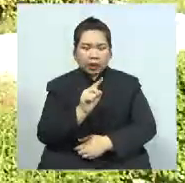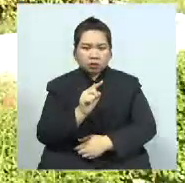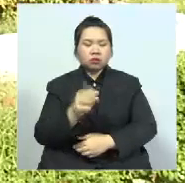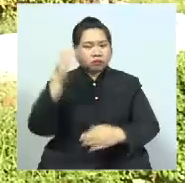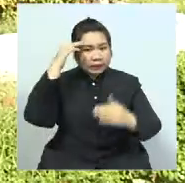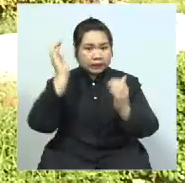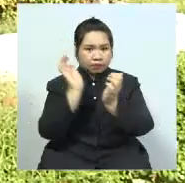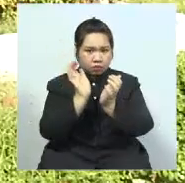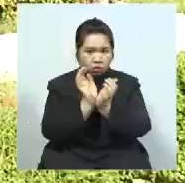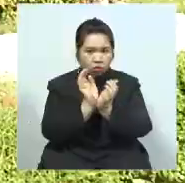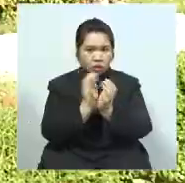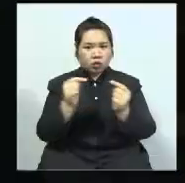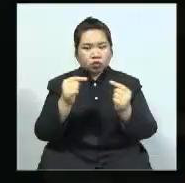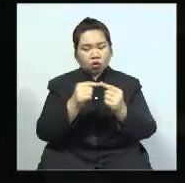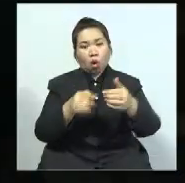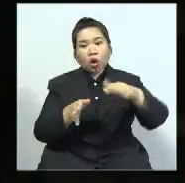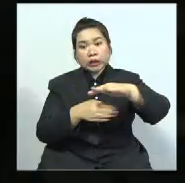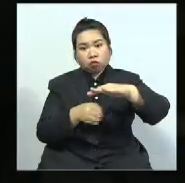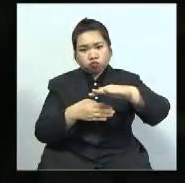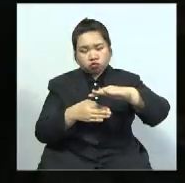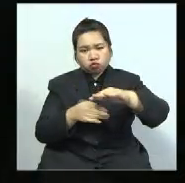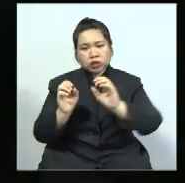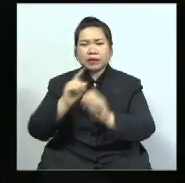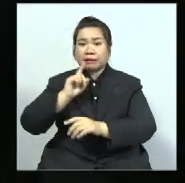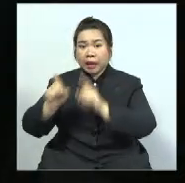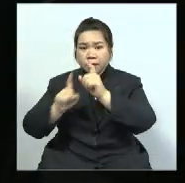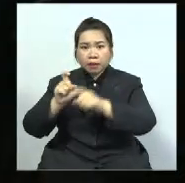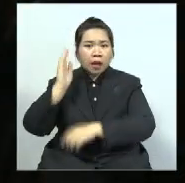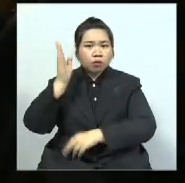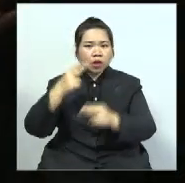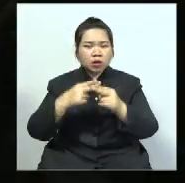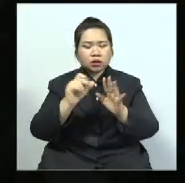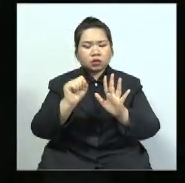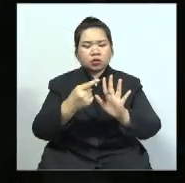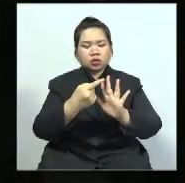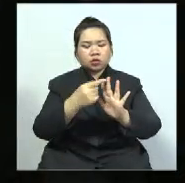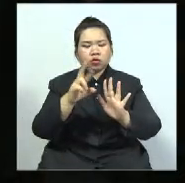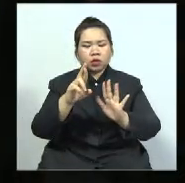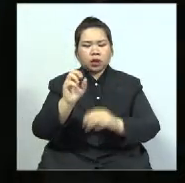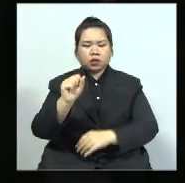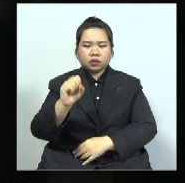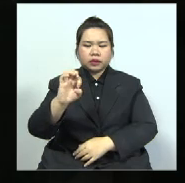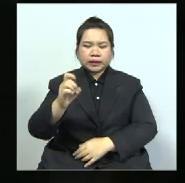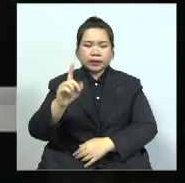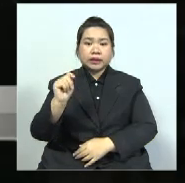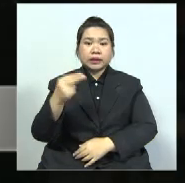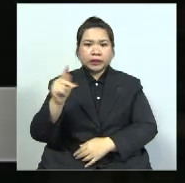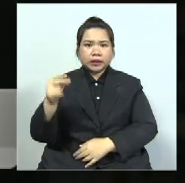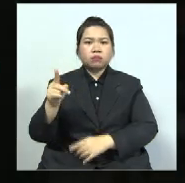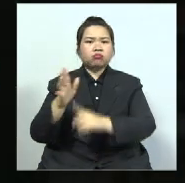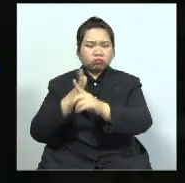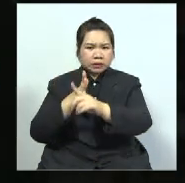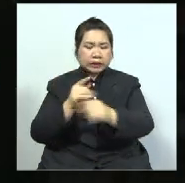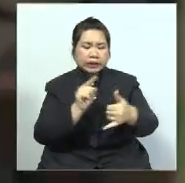ที่พนักงานสอบสวนตำรวจนครบาลเตาปูนสอบปากคำนายสุรสิทธิ์จันทร์วงศ์ผู้ต้องหาฆ่านายณัฐวัฒน์เพียรสกุลหรือว่